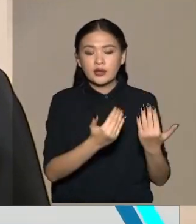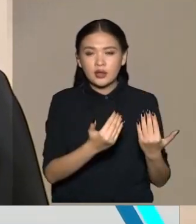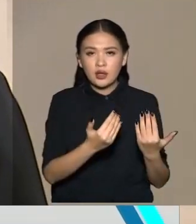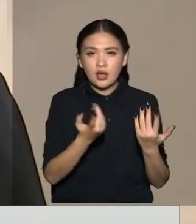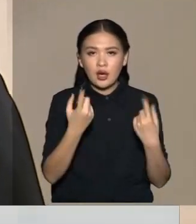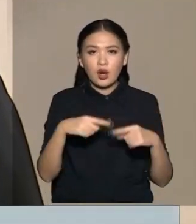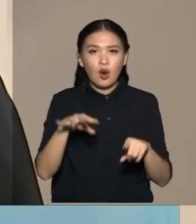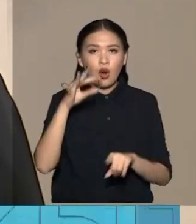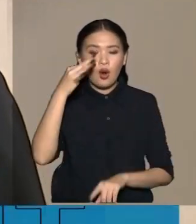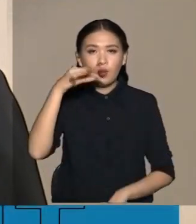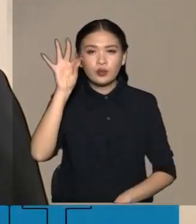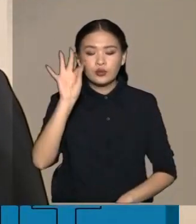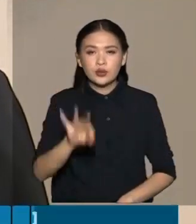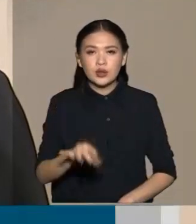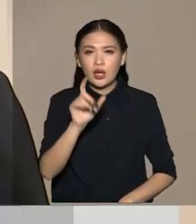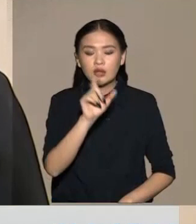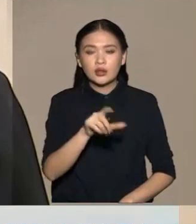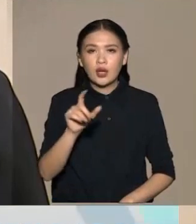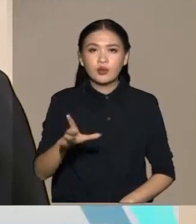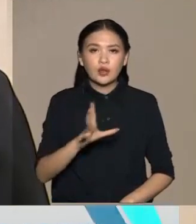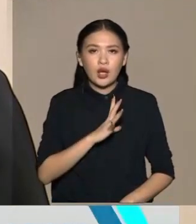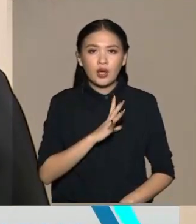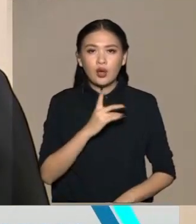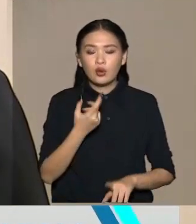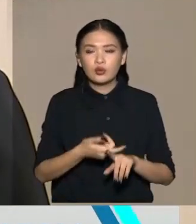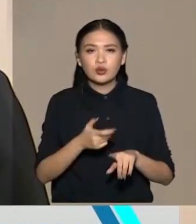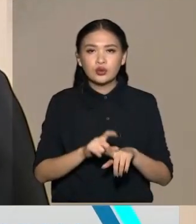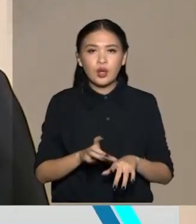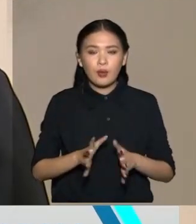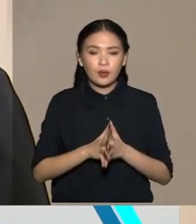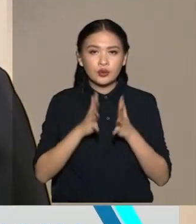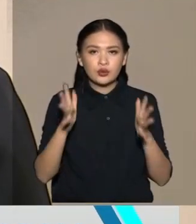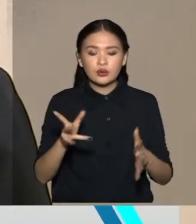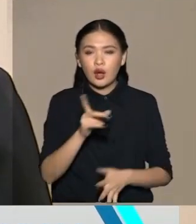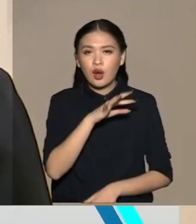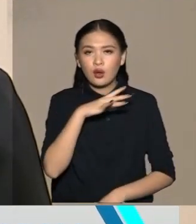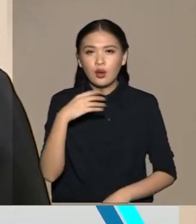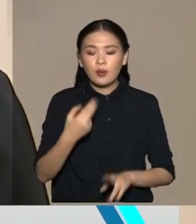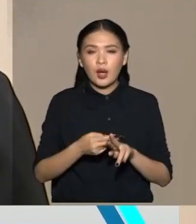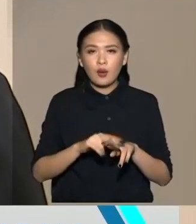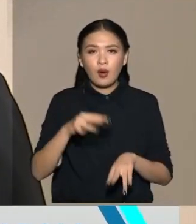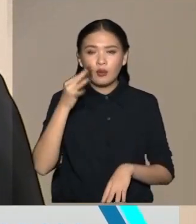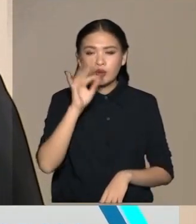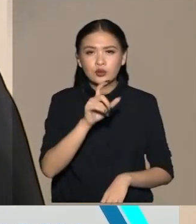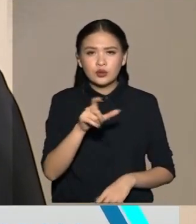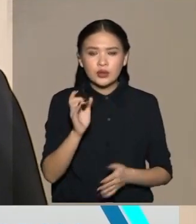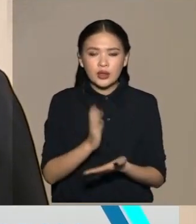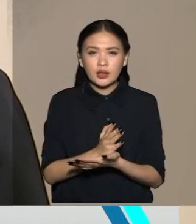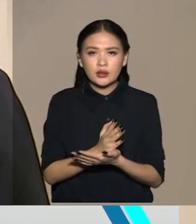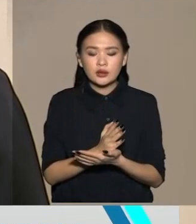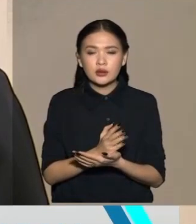Францияның тәжірибелері өте үлкен, көп, сауатты мамандар бар.